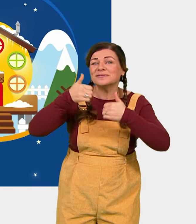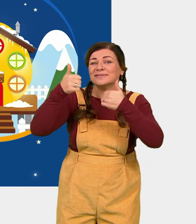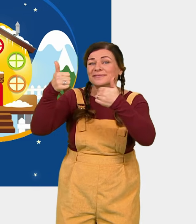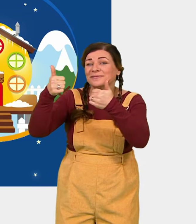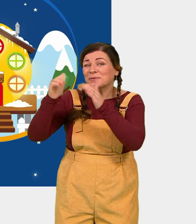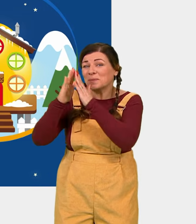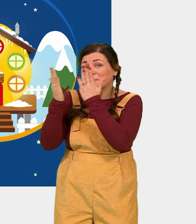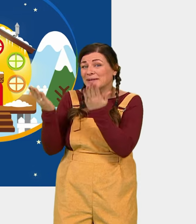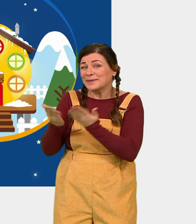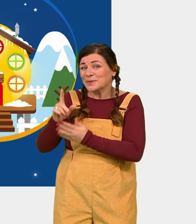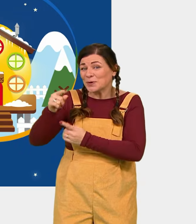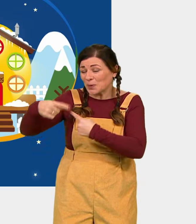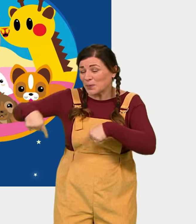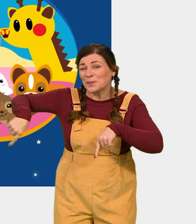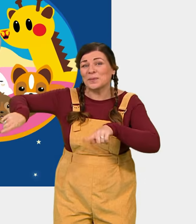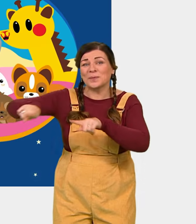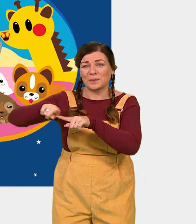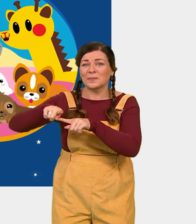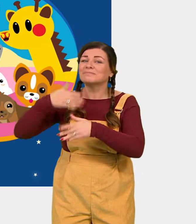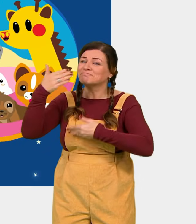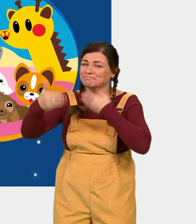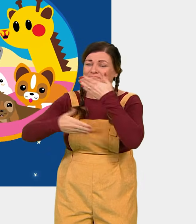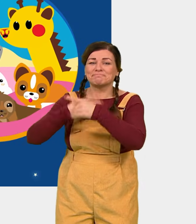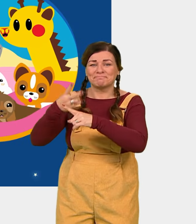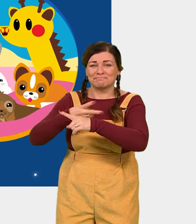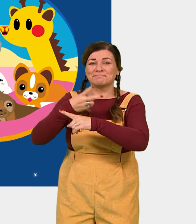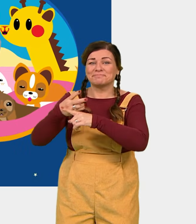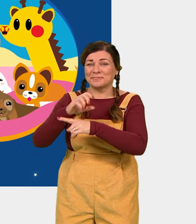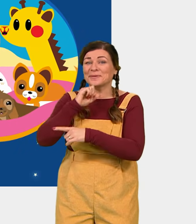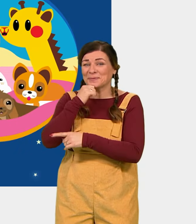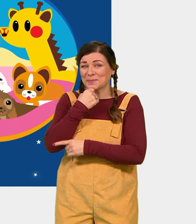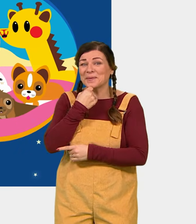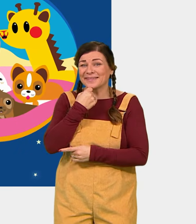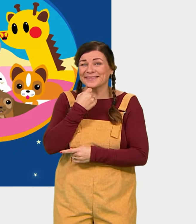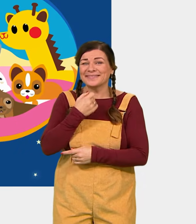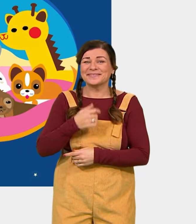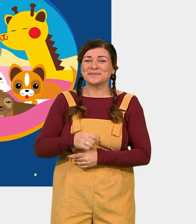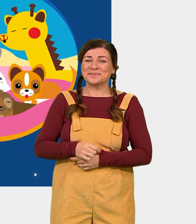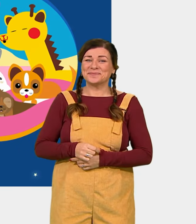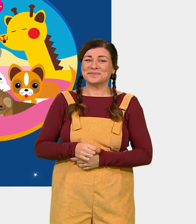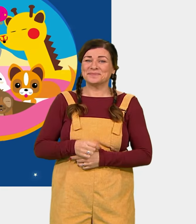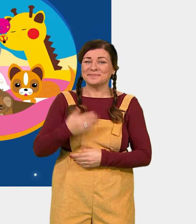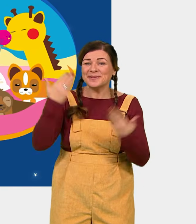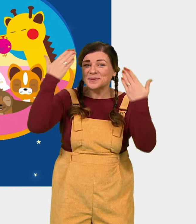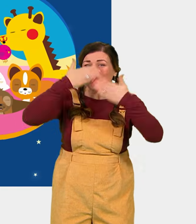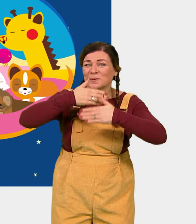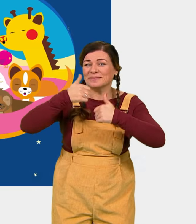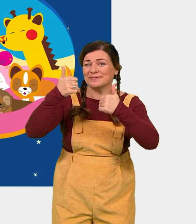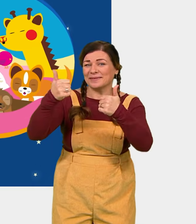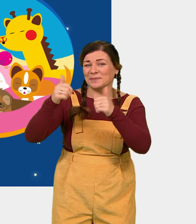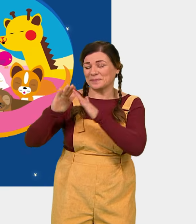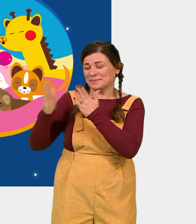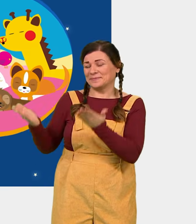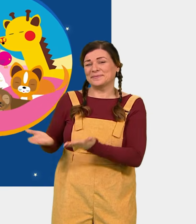Nos da o fyd cyw, bydd stori eto rhyw dro gan y criw. Ie, nos